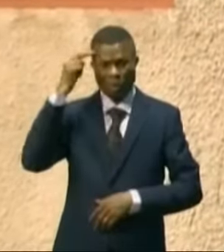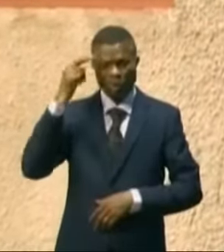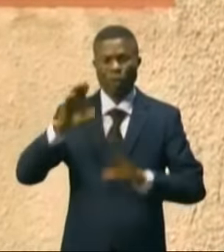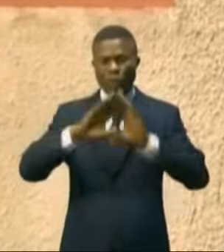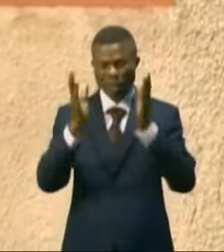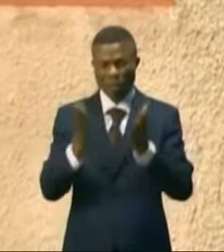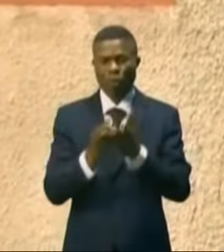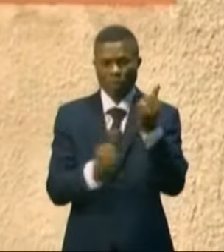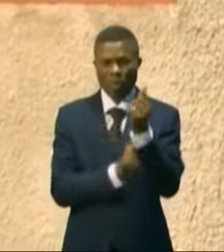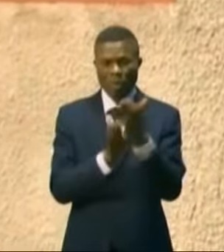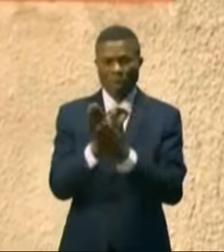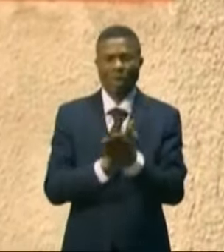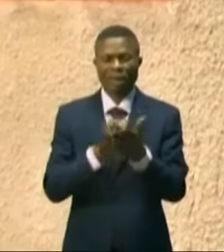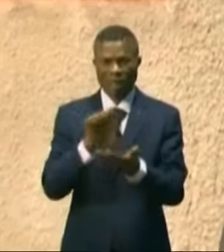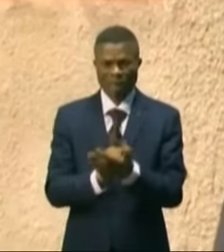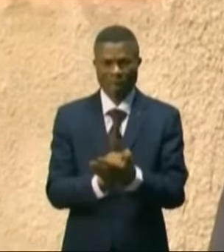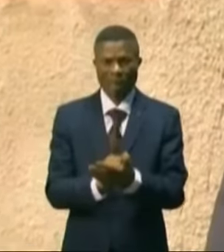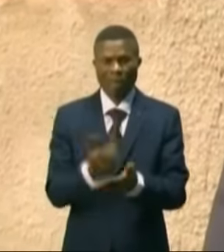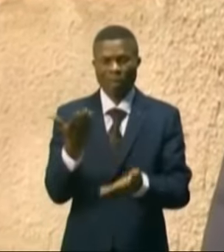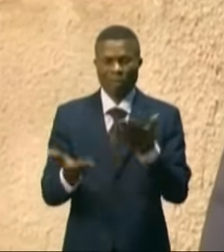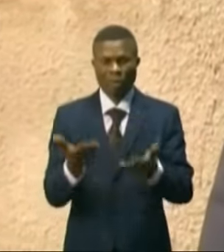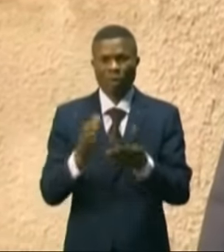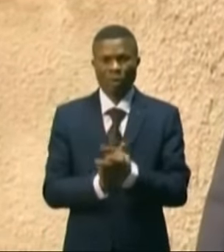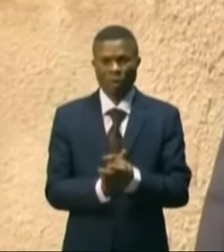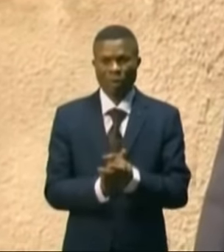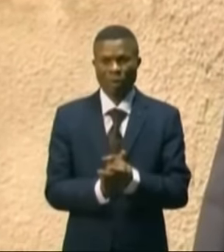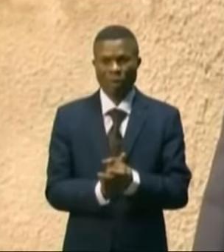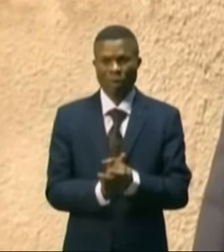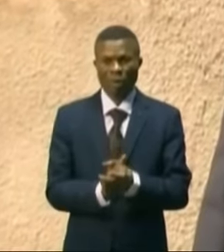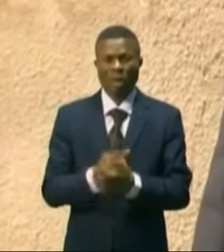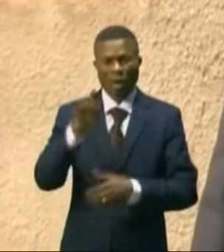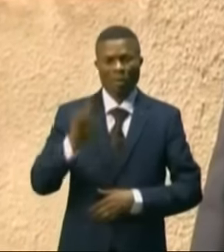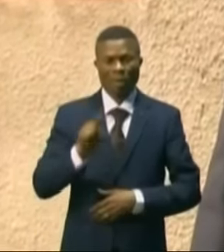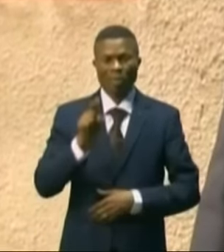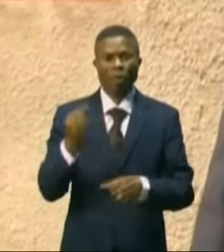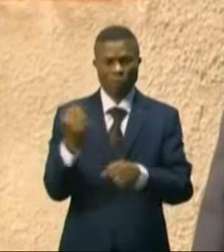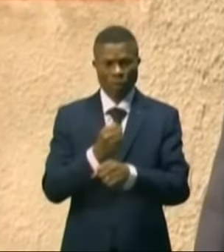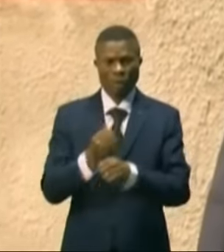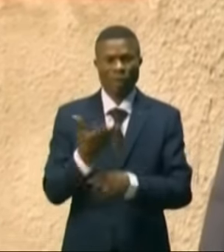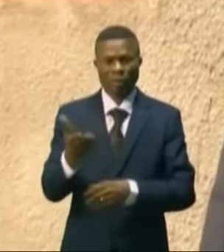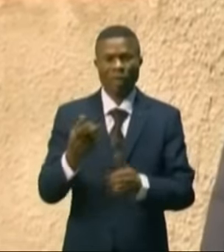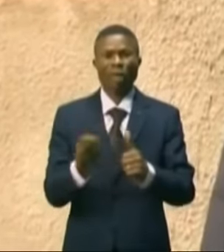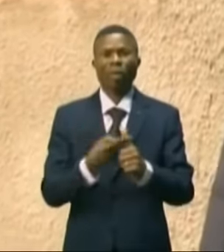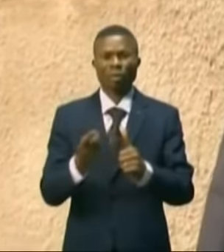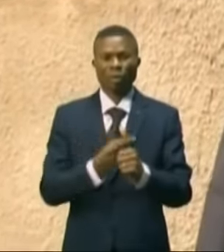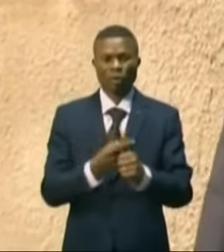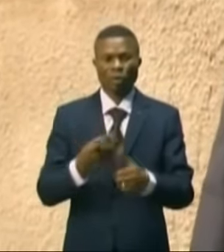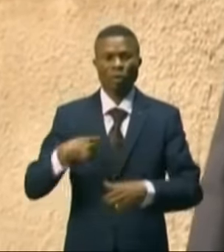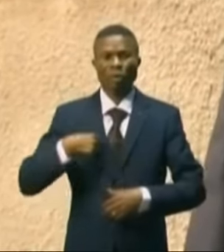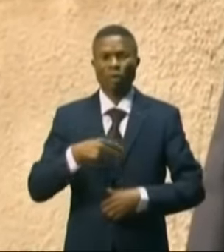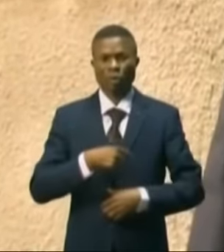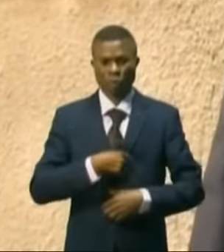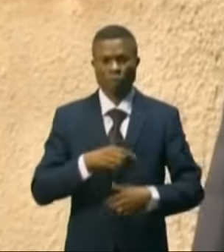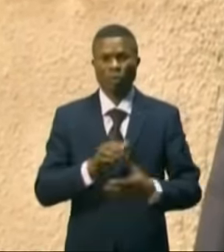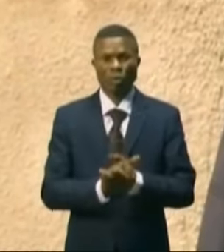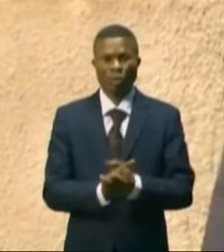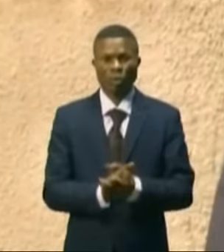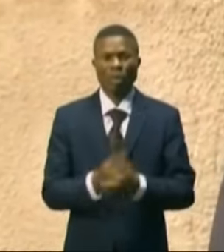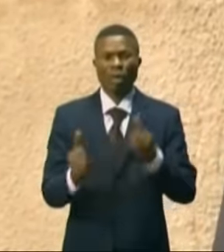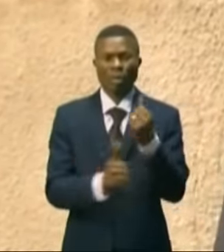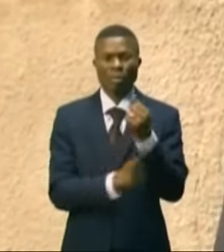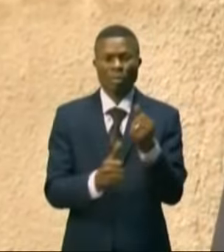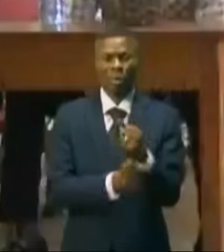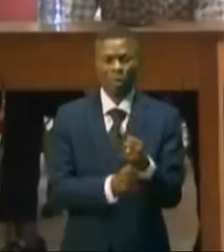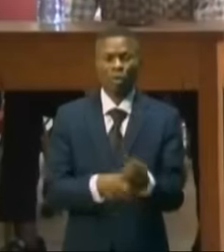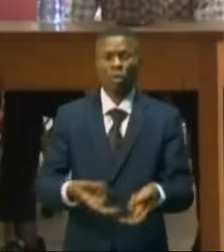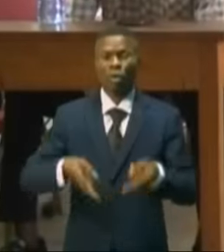sont concernés, qui pensent qu'ils ont besoin de l'emploi, particulièrement nous visons les personnes